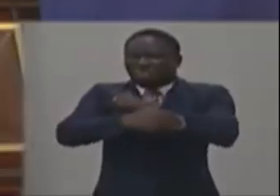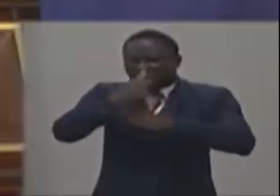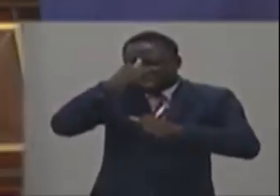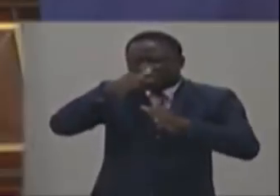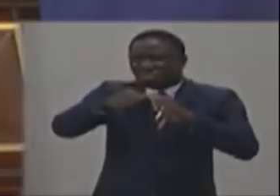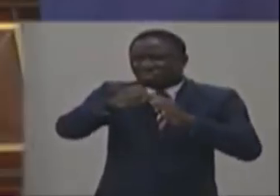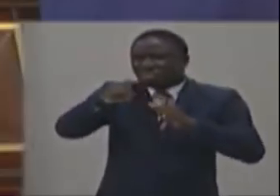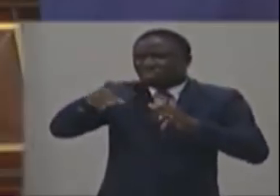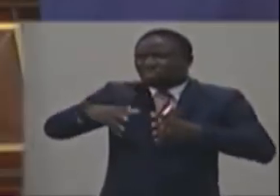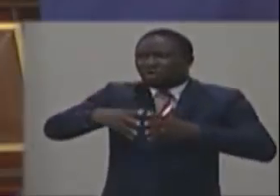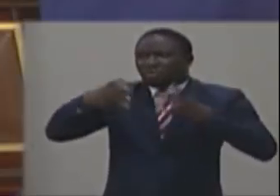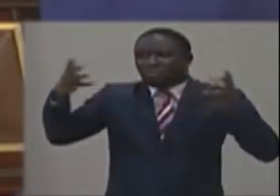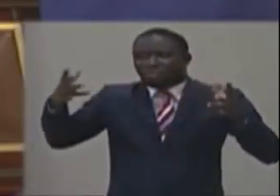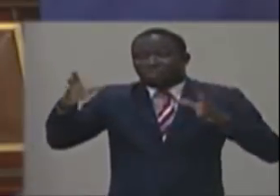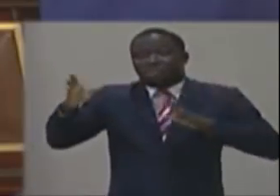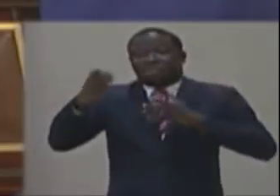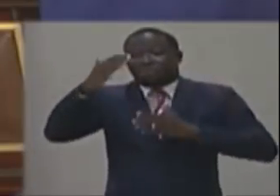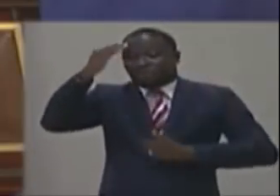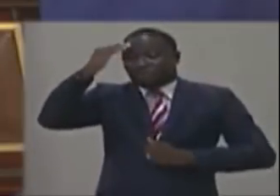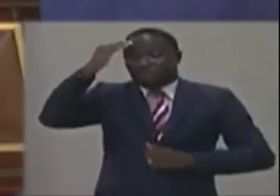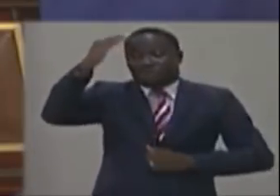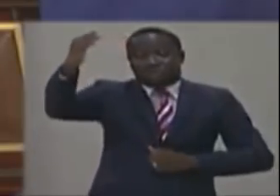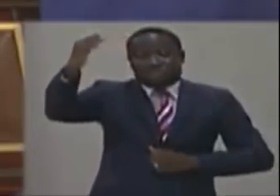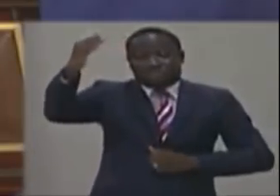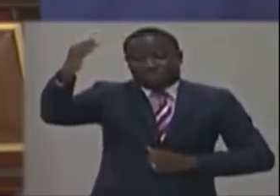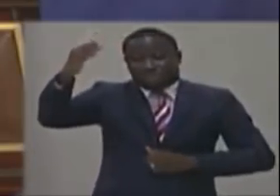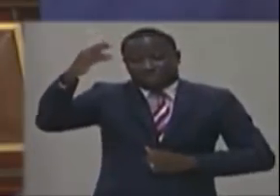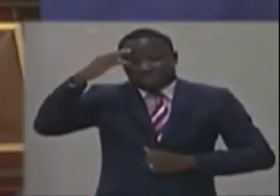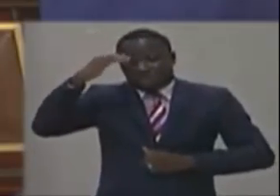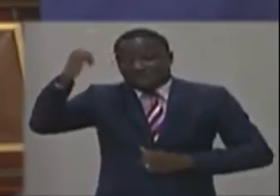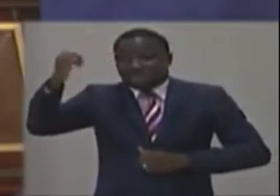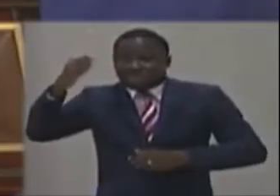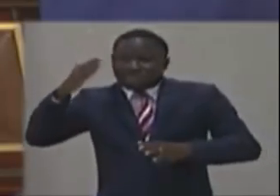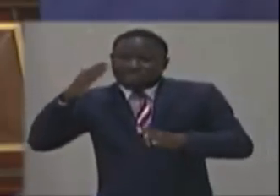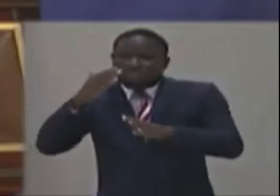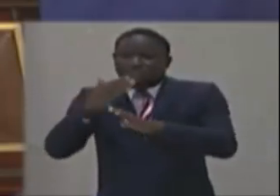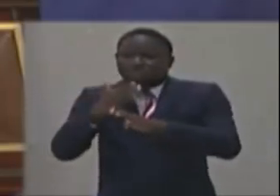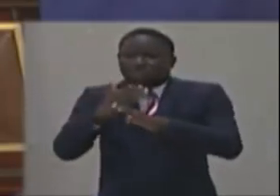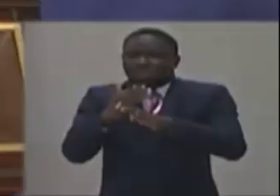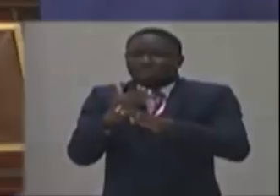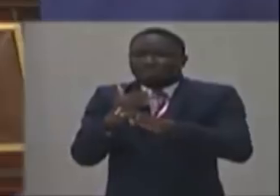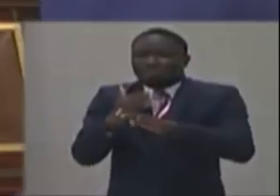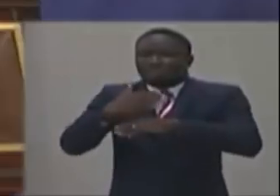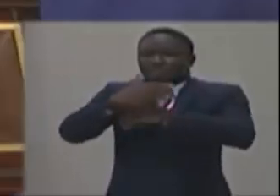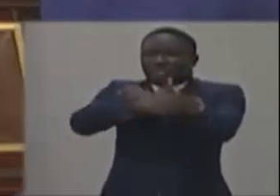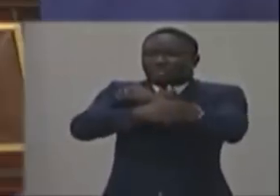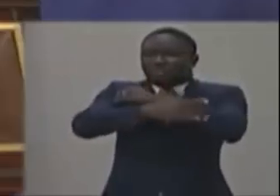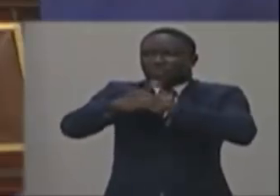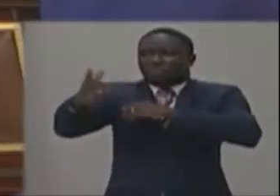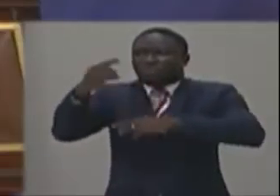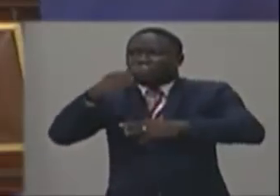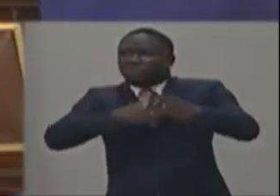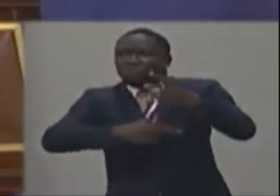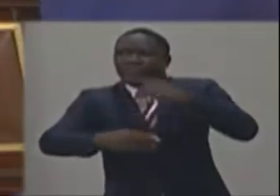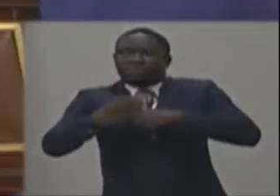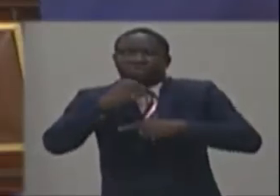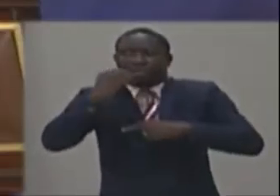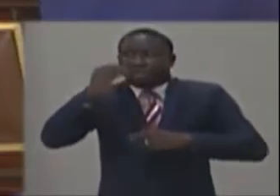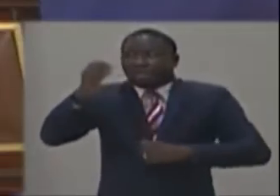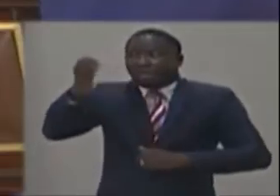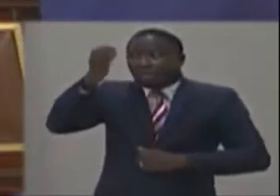en pile. Je veux saluer les haïtiens qui bloquaient à l'étranger et qui voulaient retourner à la caille.